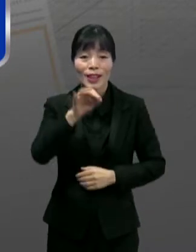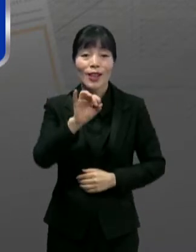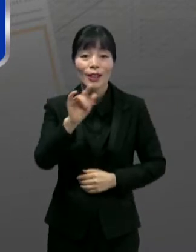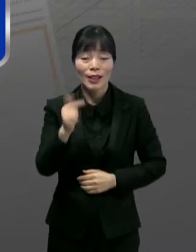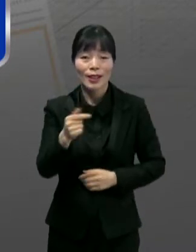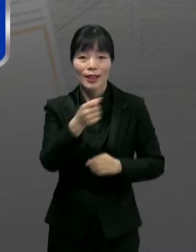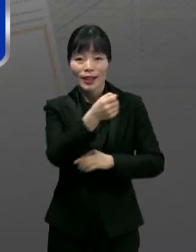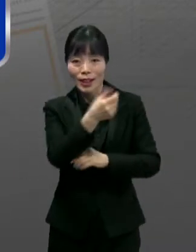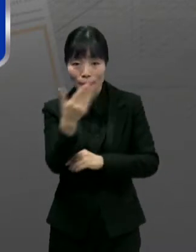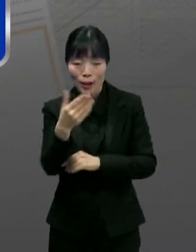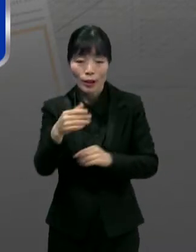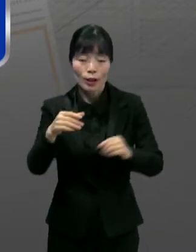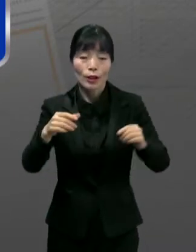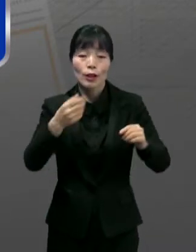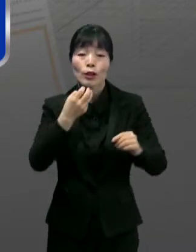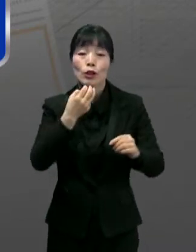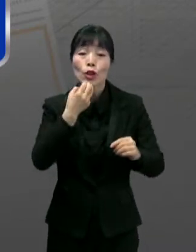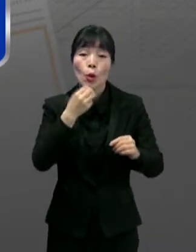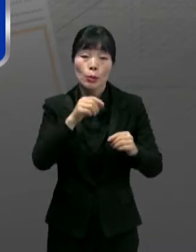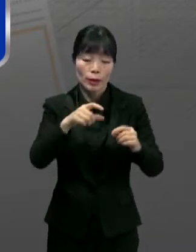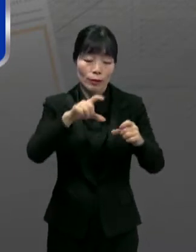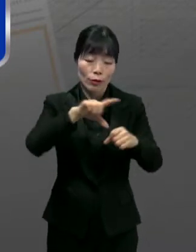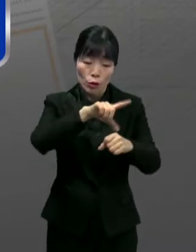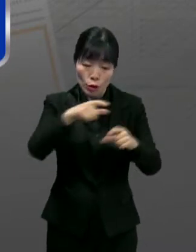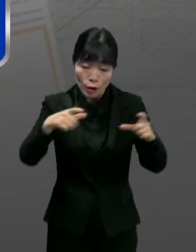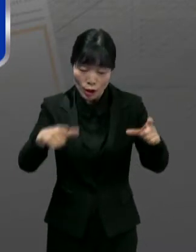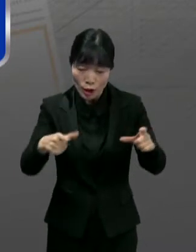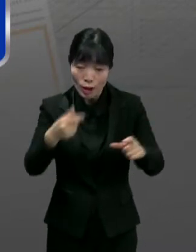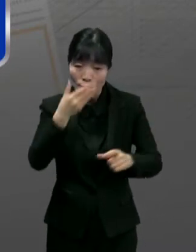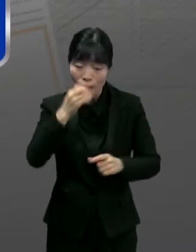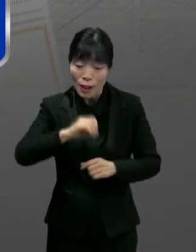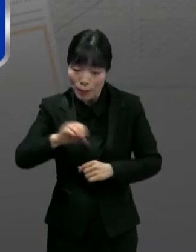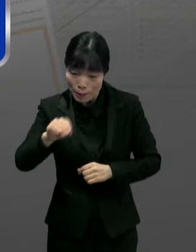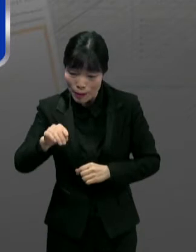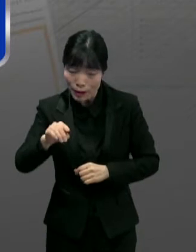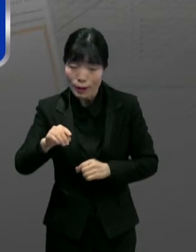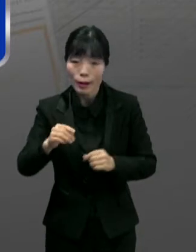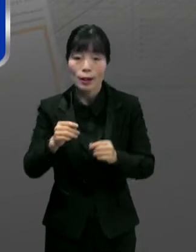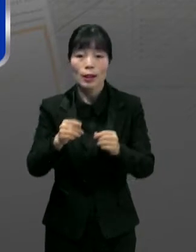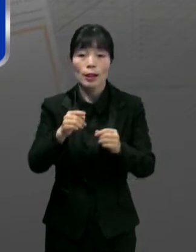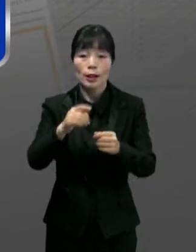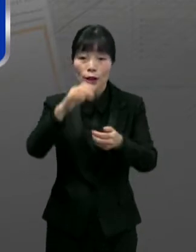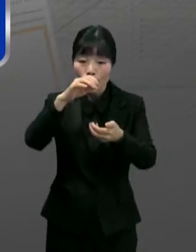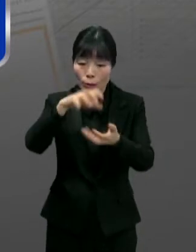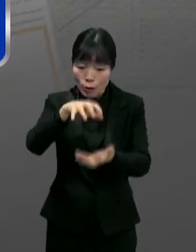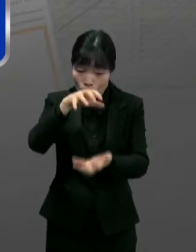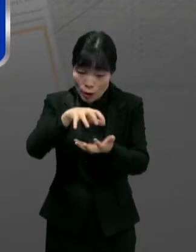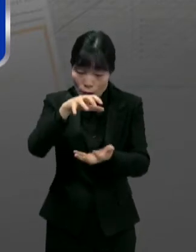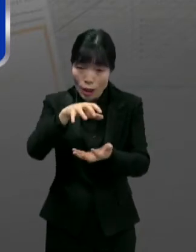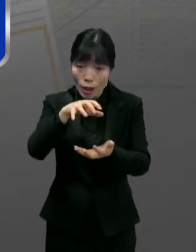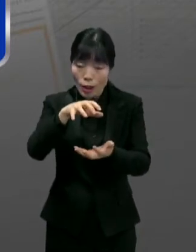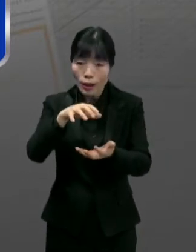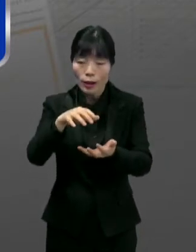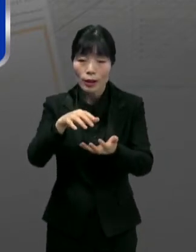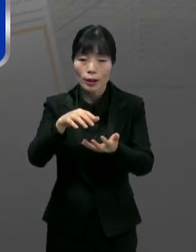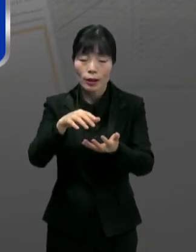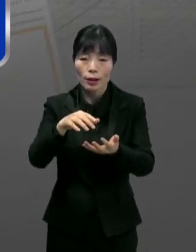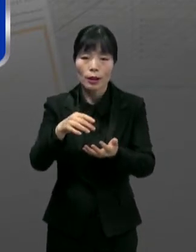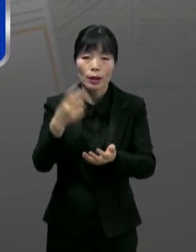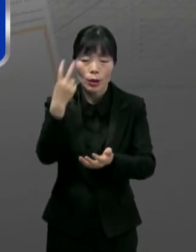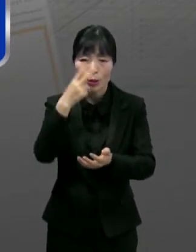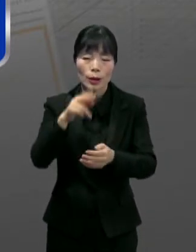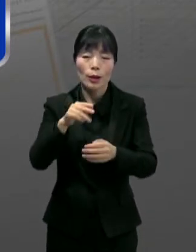경인일보는 수도권 매립지 제1 매립장이 사후관리 종료 기준을 충족하지 못해 19년간 추가 관리가 필요한